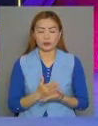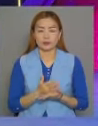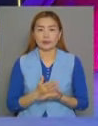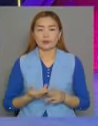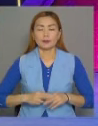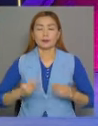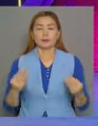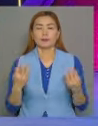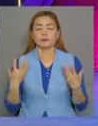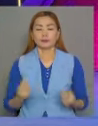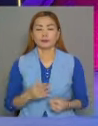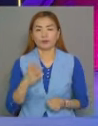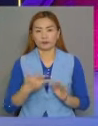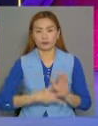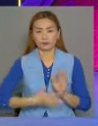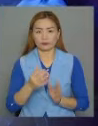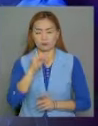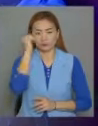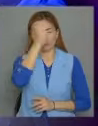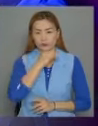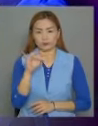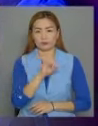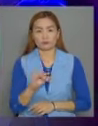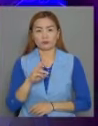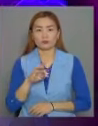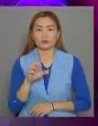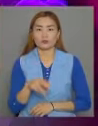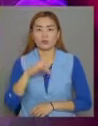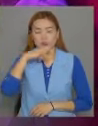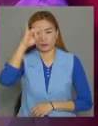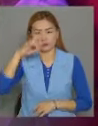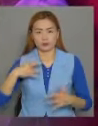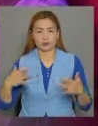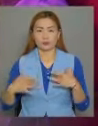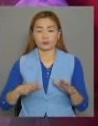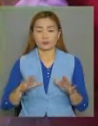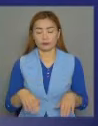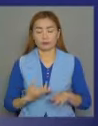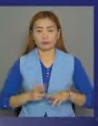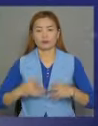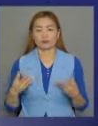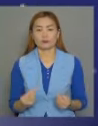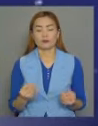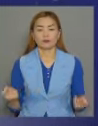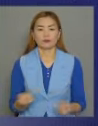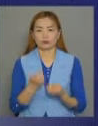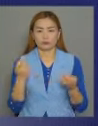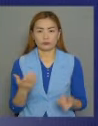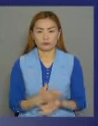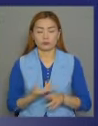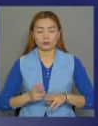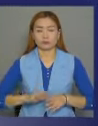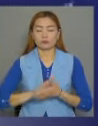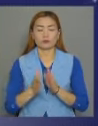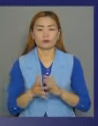өнердің ұлықталар күні. 85 жылдық тарихы бар Махамбет атындағы академиялық қазақ драма театры бұл күнді ерекше атап өтті. Аталмыш